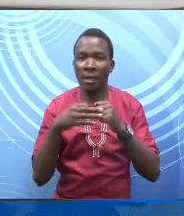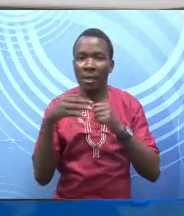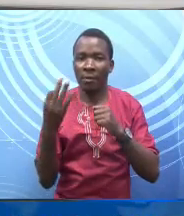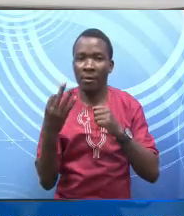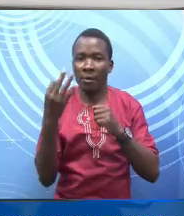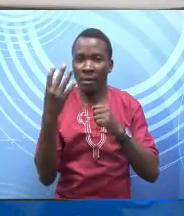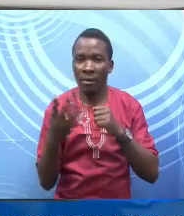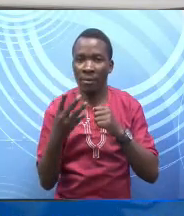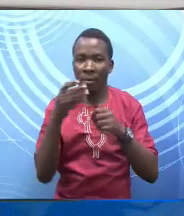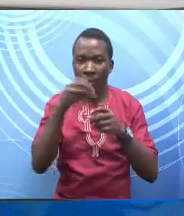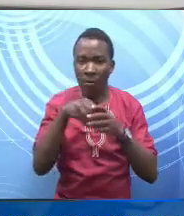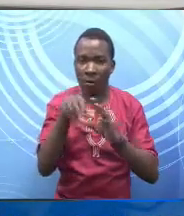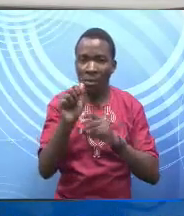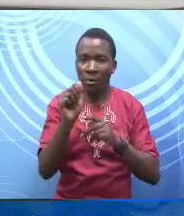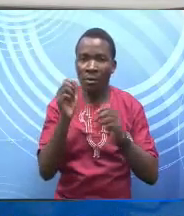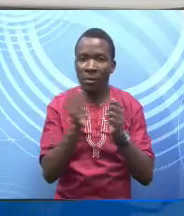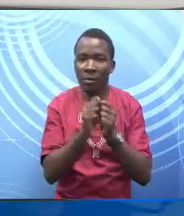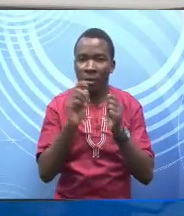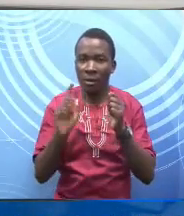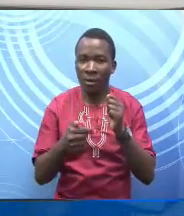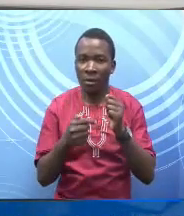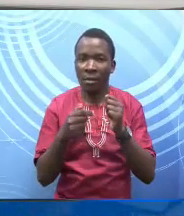15,834. Muri abangaba bagera ku